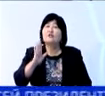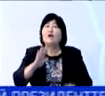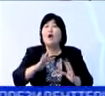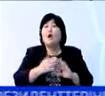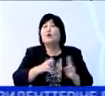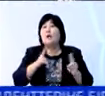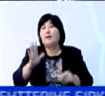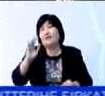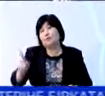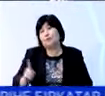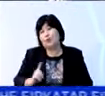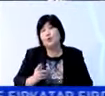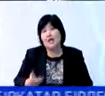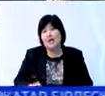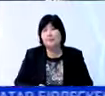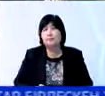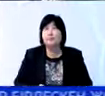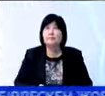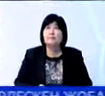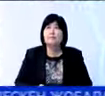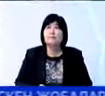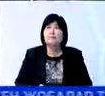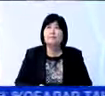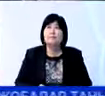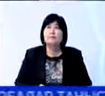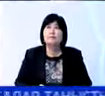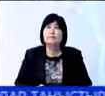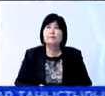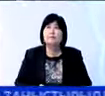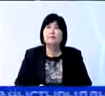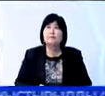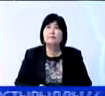күтілуде. Тәжмұрат Әлжанов, Алпамыс Әшірбеков, Досхан Сәтбай, Қызылорда телеарнасы, Сырдария ауданынан.